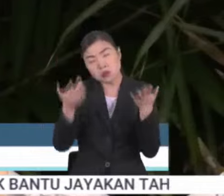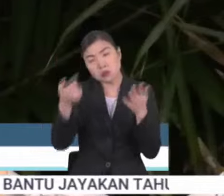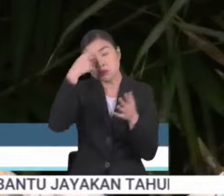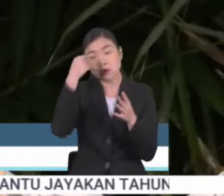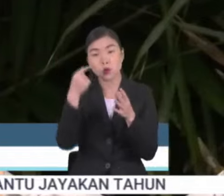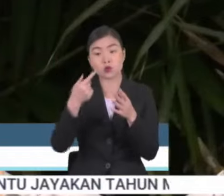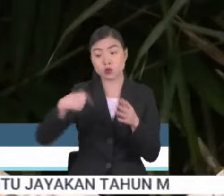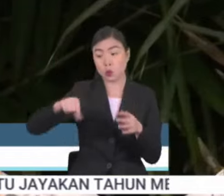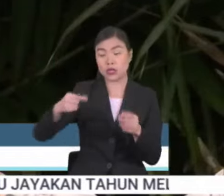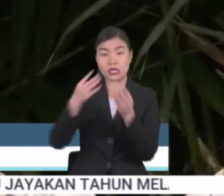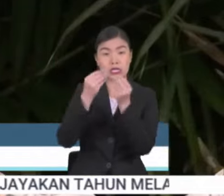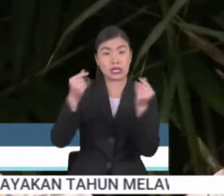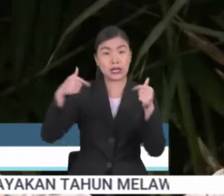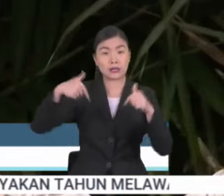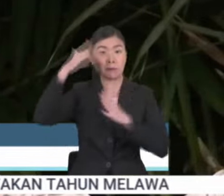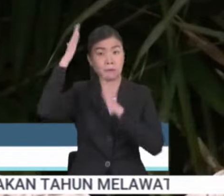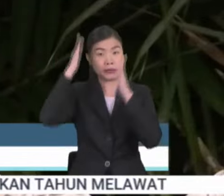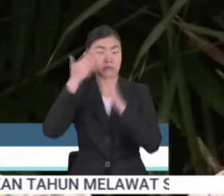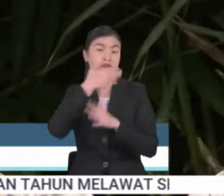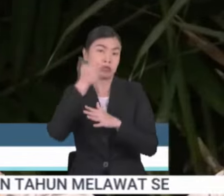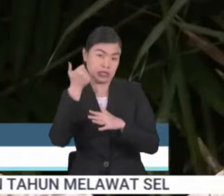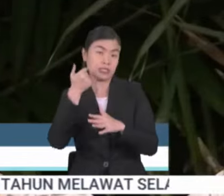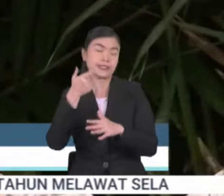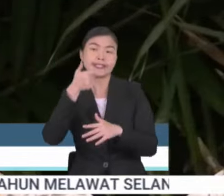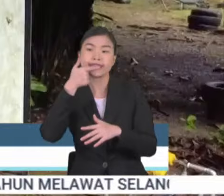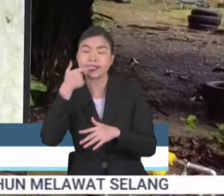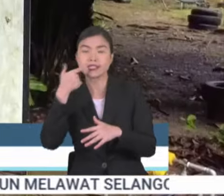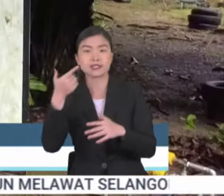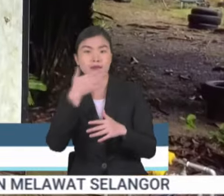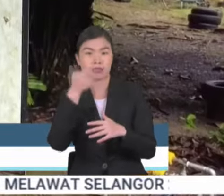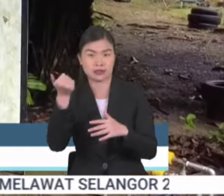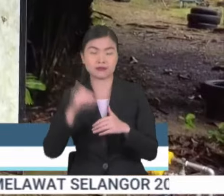daripada kualiti tanah lah. Rasanya lain nanti, memang lain.